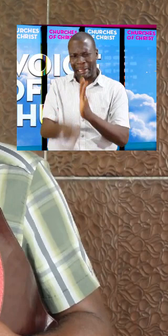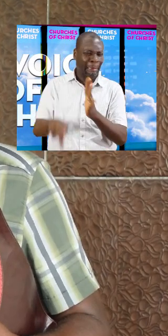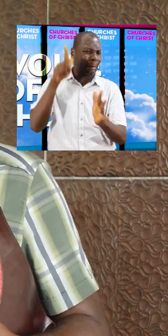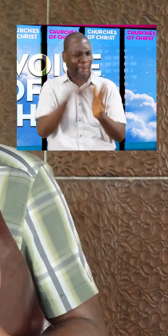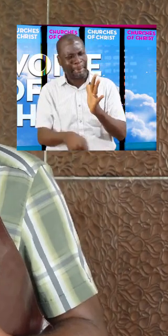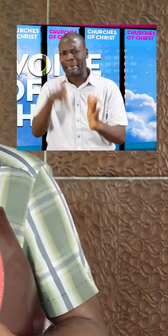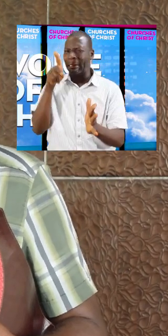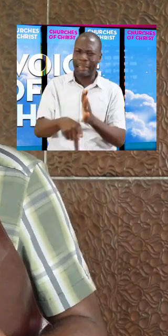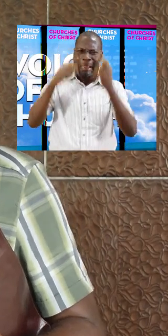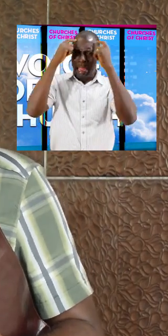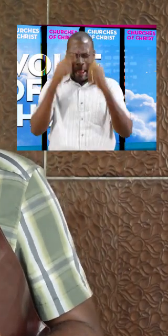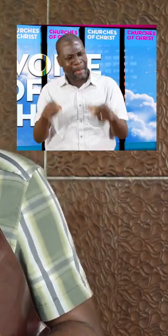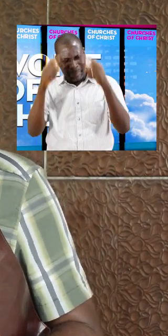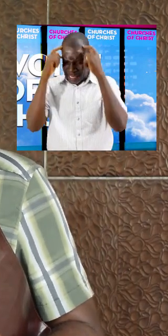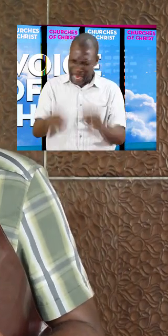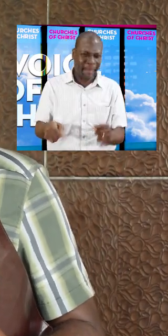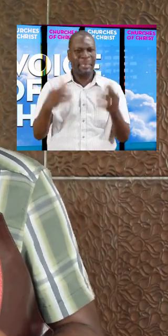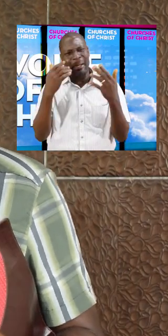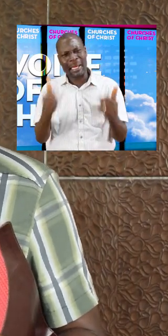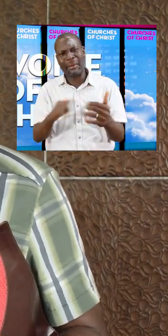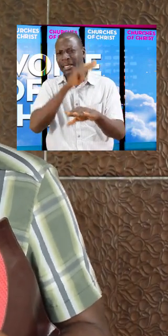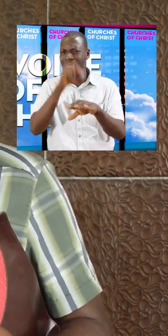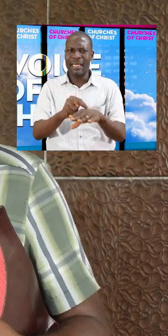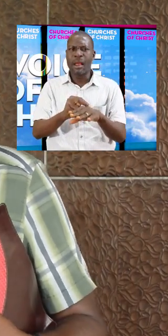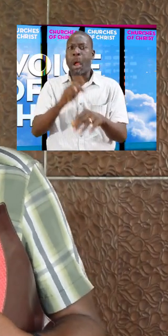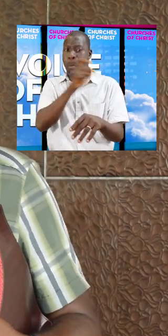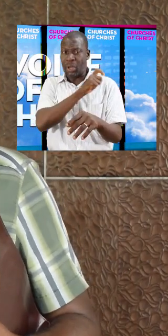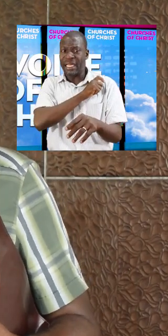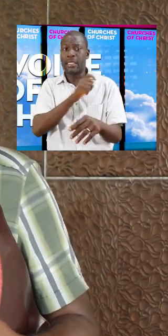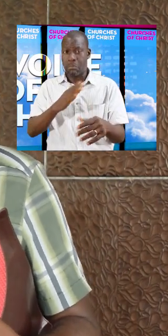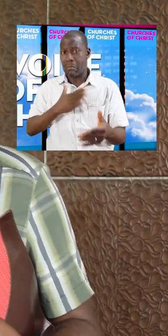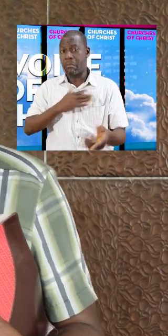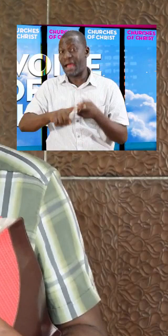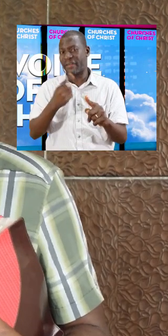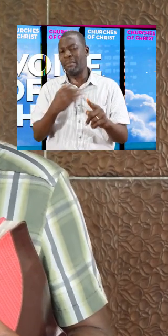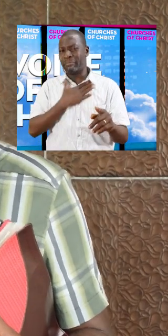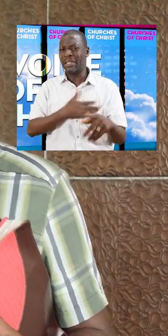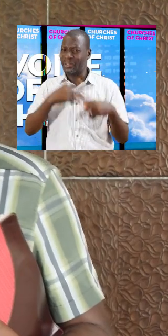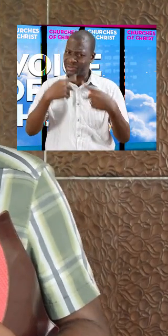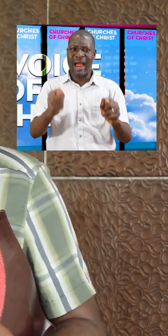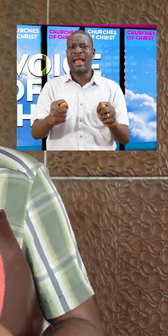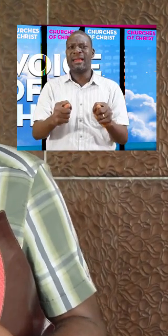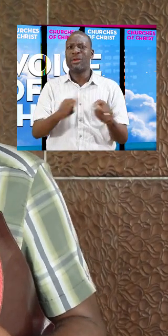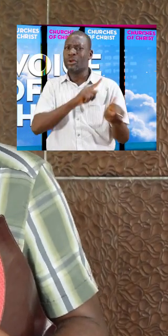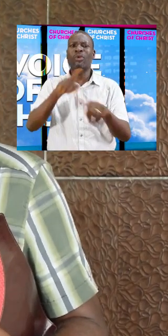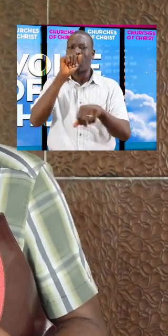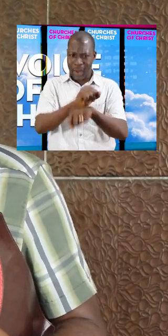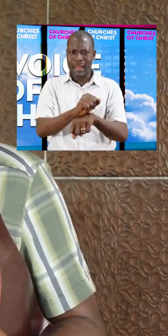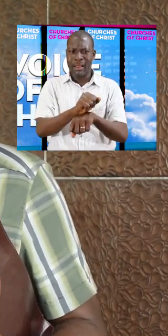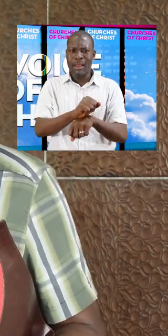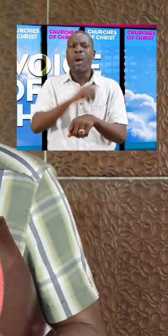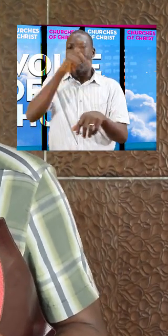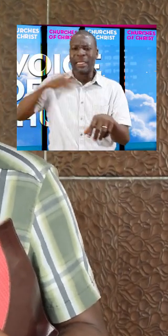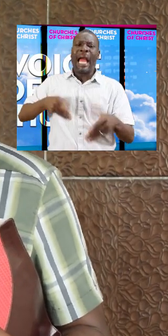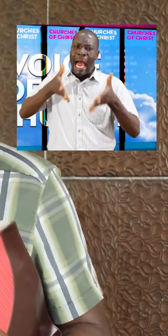a esisi ewo emia mia ewo ye mani mo aposifo madam fofo ne mo munyine mo ho na munya mo adwuma politicians